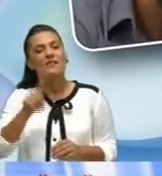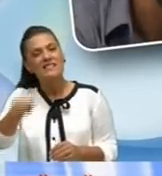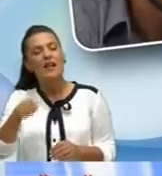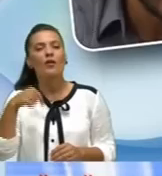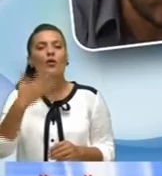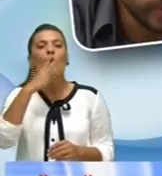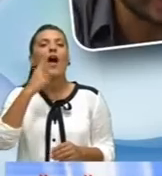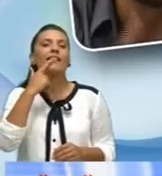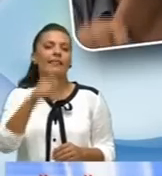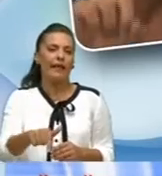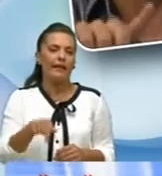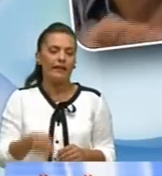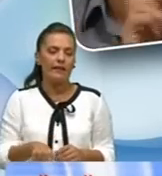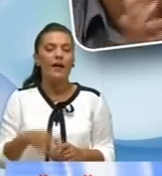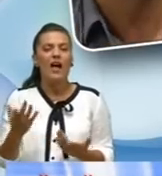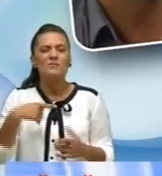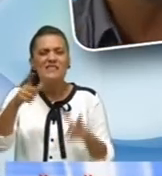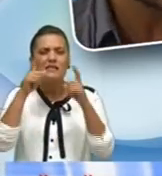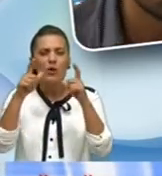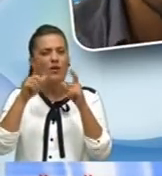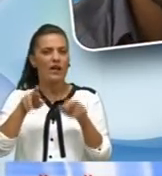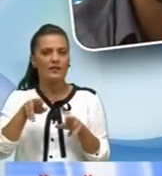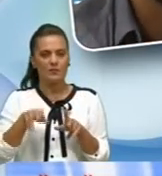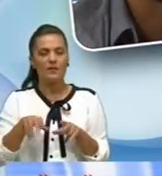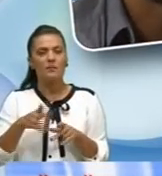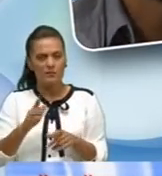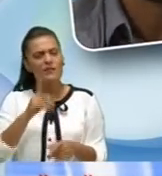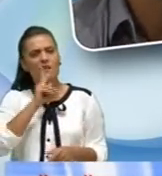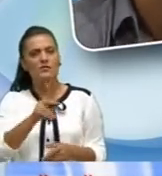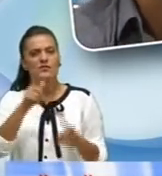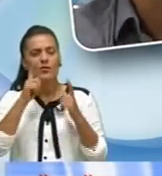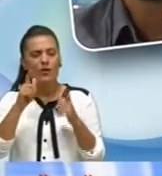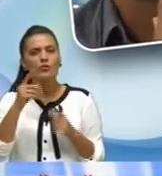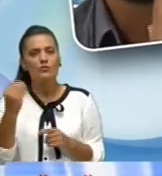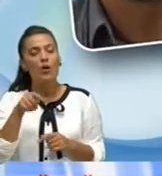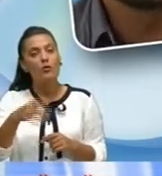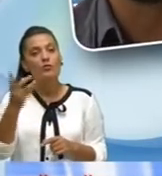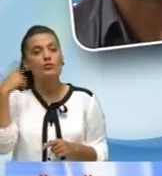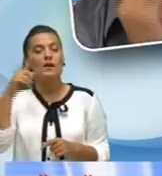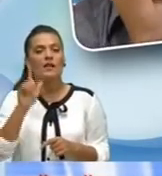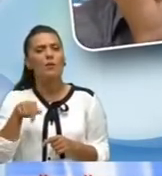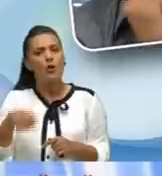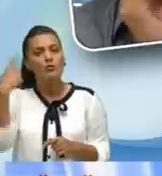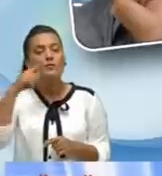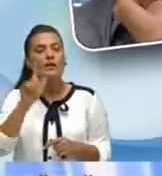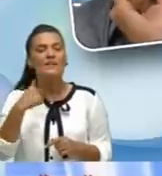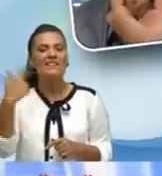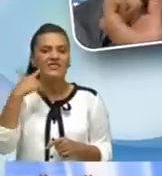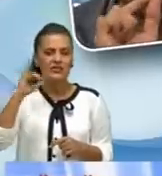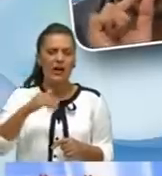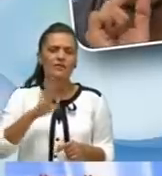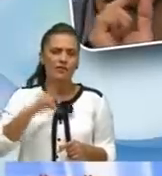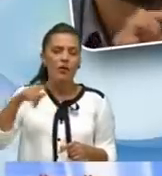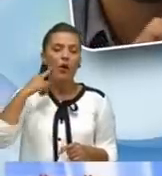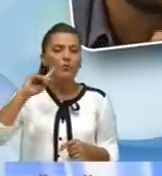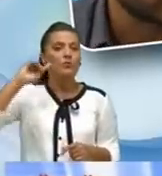et der. Hmm. O yüzden biz aslında bir sigorta öyle mi? Kesinlikle bir sigorta. Aa, güzel. Kesinlikle onu öyle düşünmek lazım o zaman. Öyle düşüneceğiz. Yani diş ağrısı var orada,